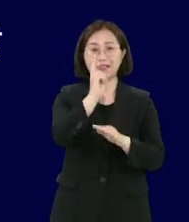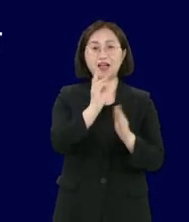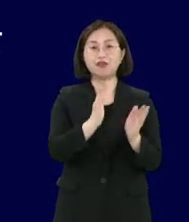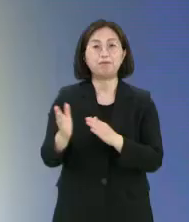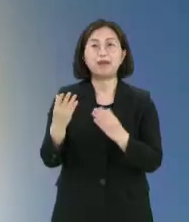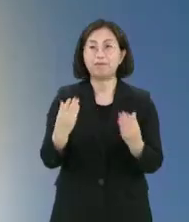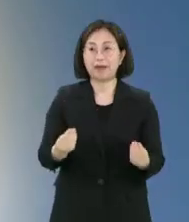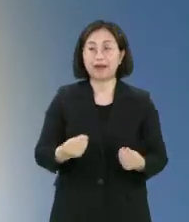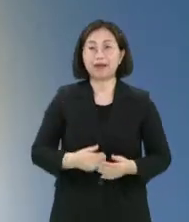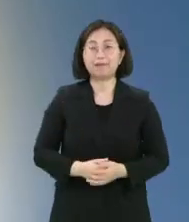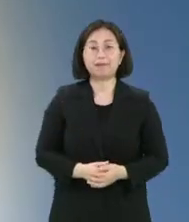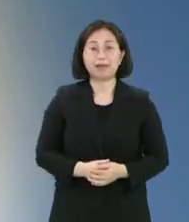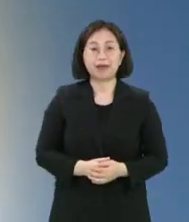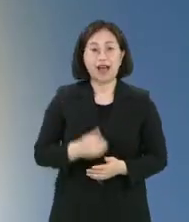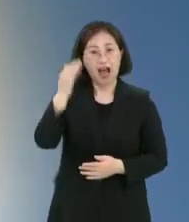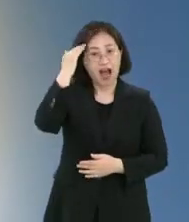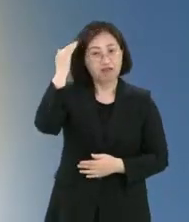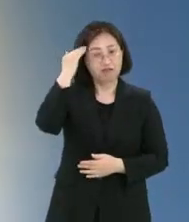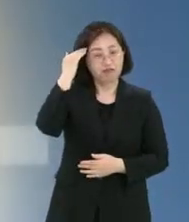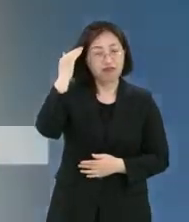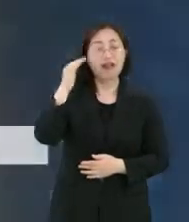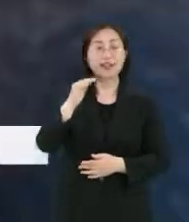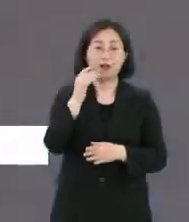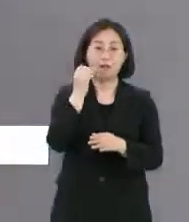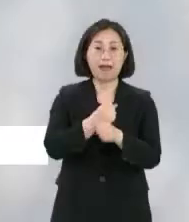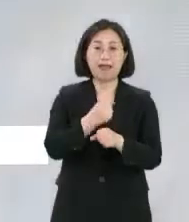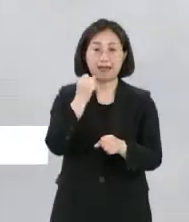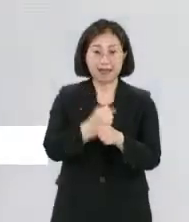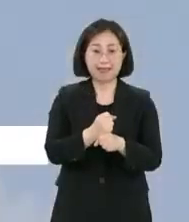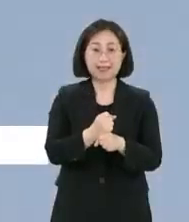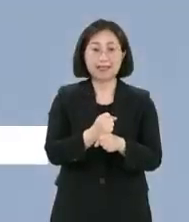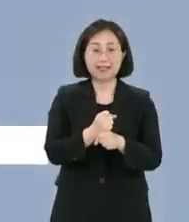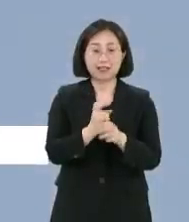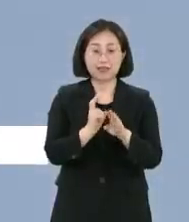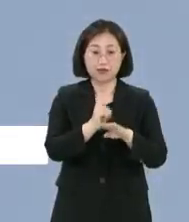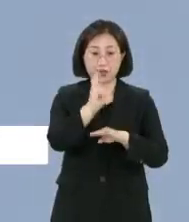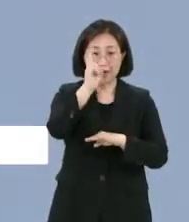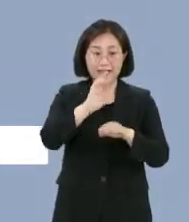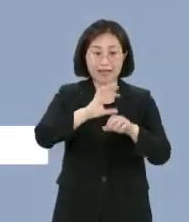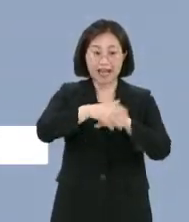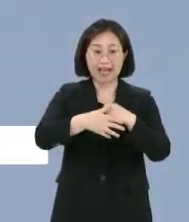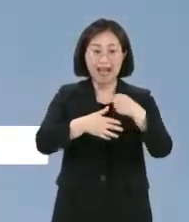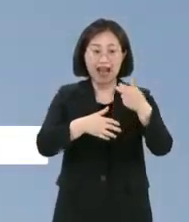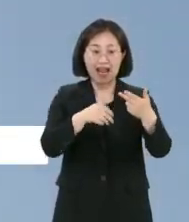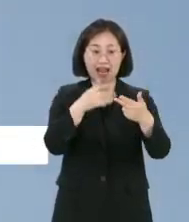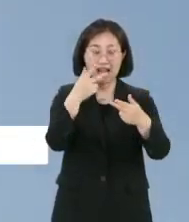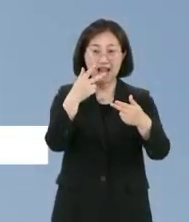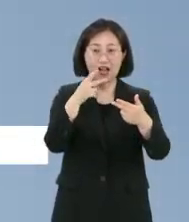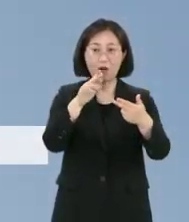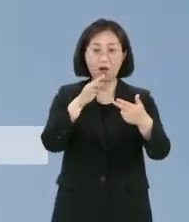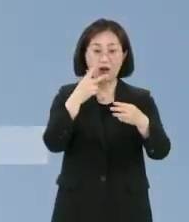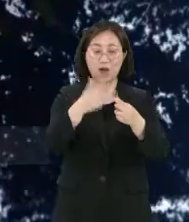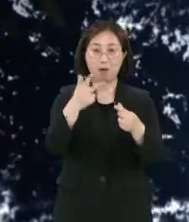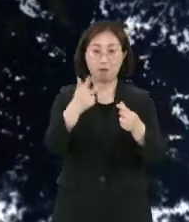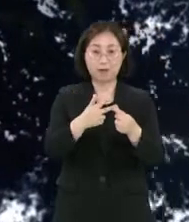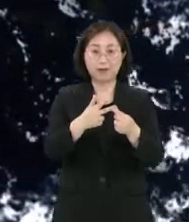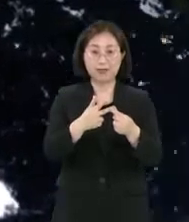끝나게 되겠습니다. 우리나라 독자 개발 발사체 누리호가 세계 7번째 위성 발사체 보유국의 꿈을